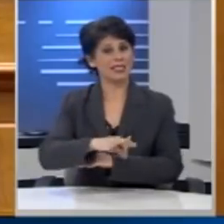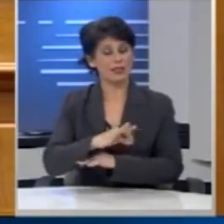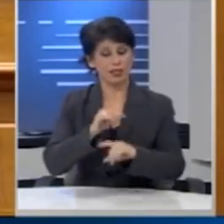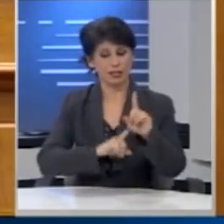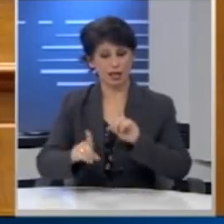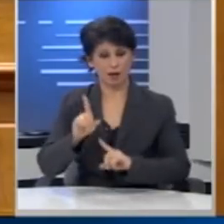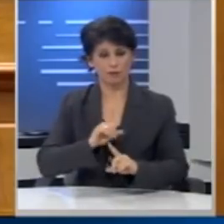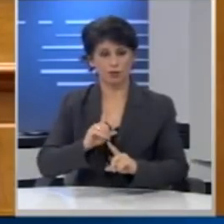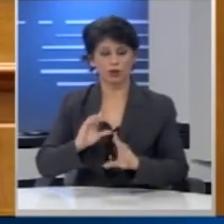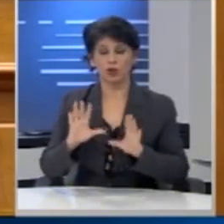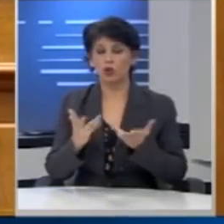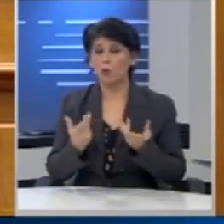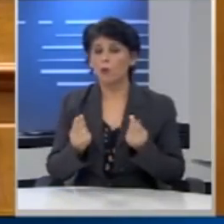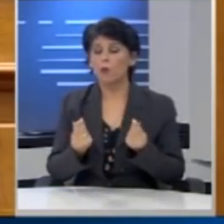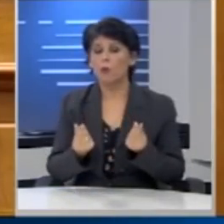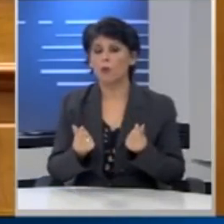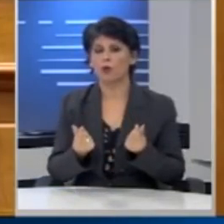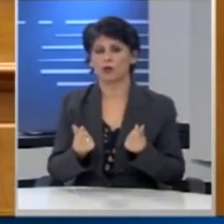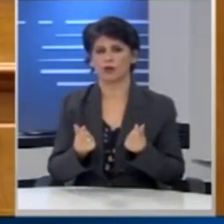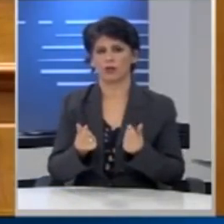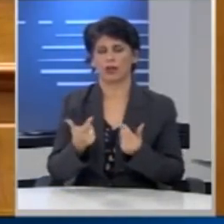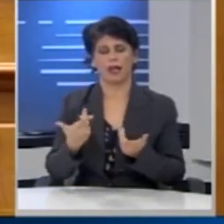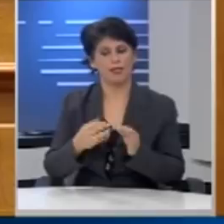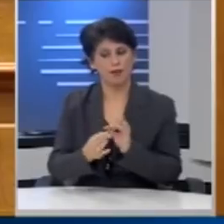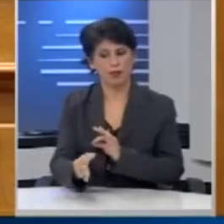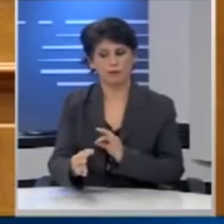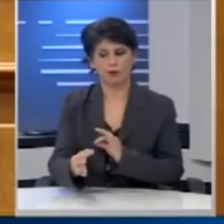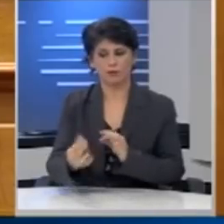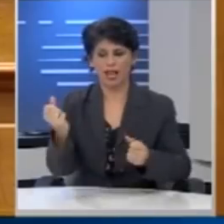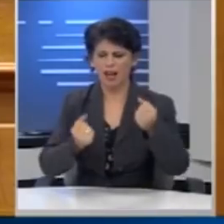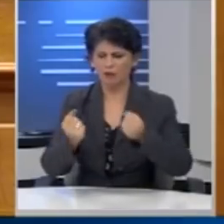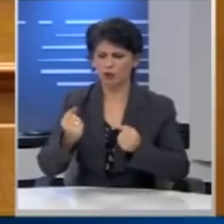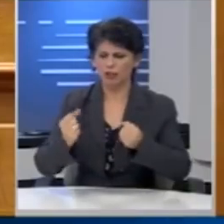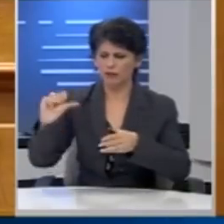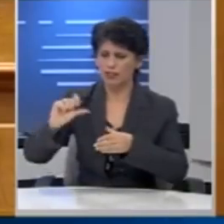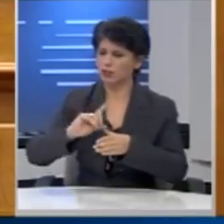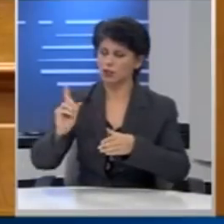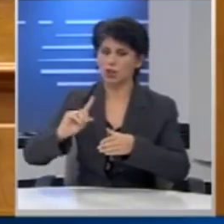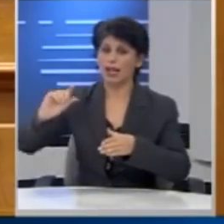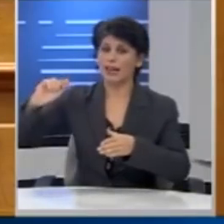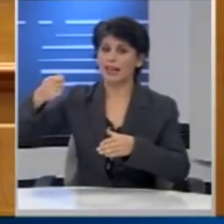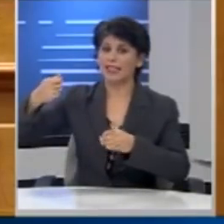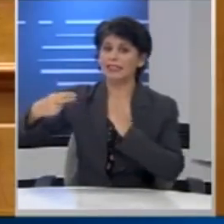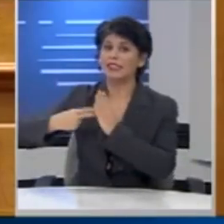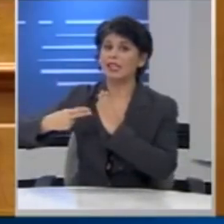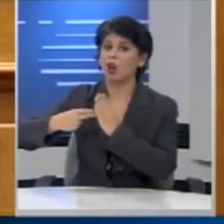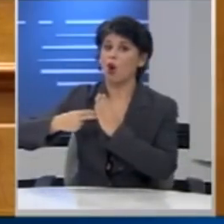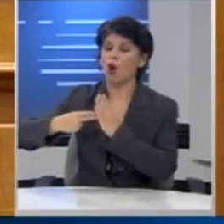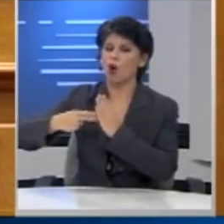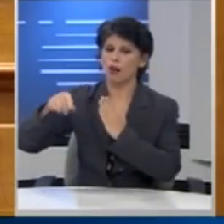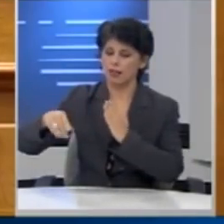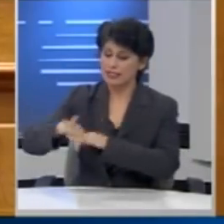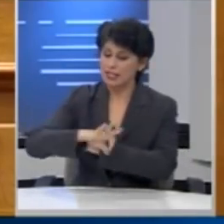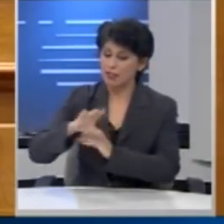κανείς το πώς θα εφαρμοστεί η ηλεκτροκίνηση στην πατρίδα μας, το σχέδιό του πρέπει να είναι σχέδιο δεκαετίας. Και